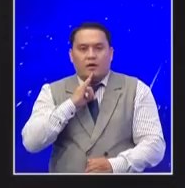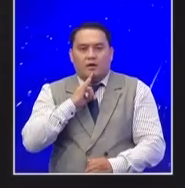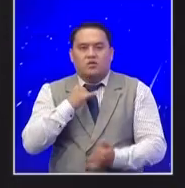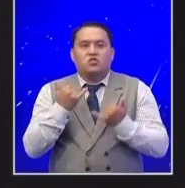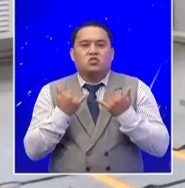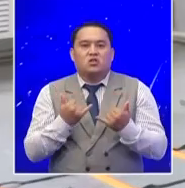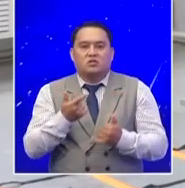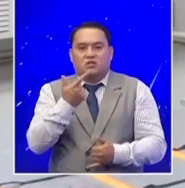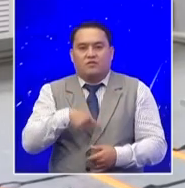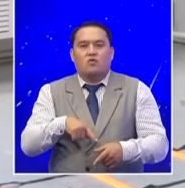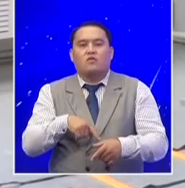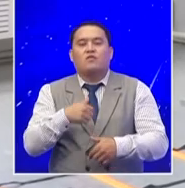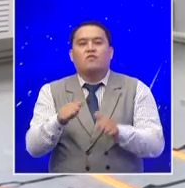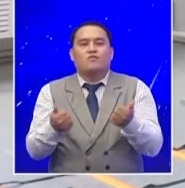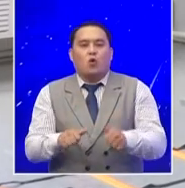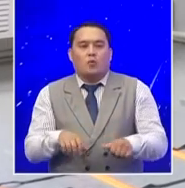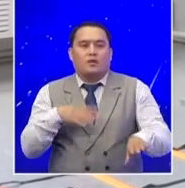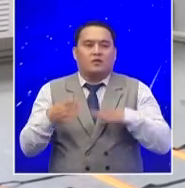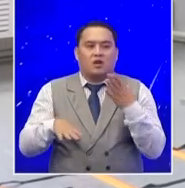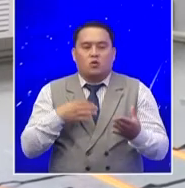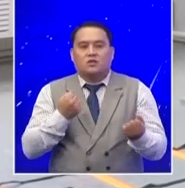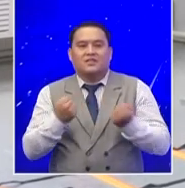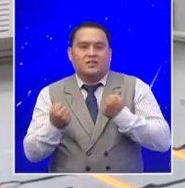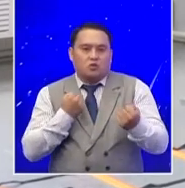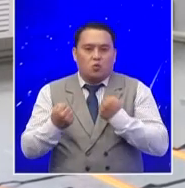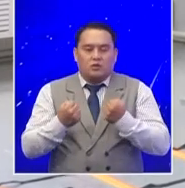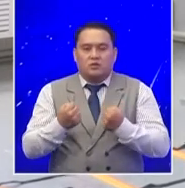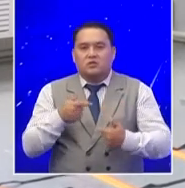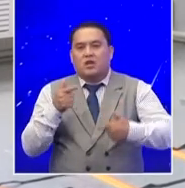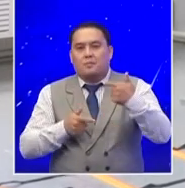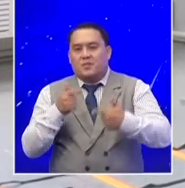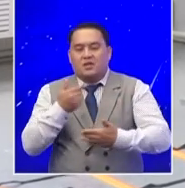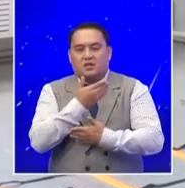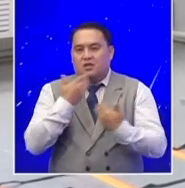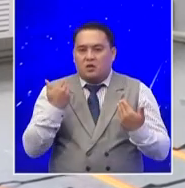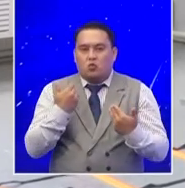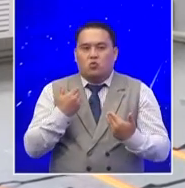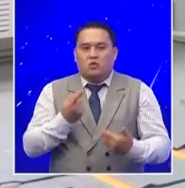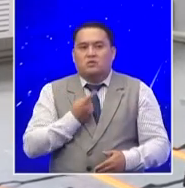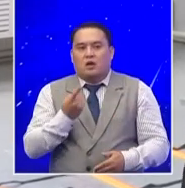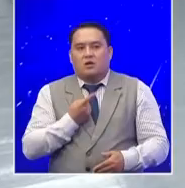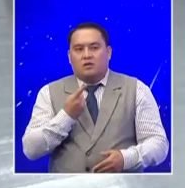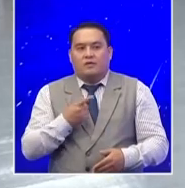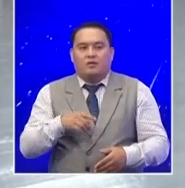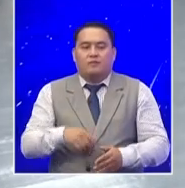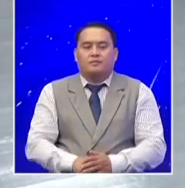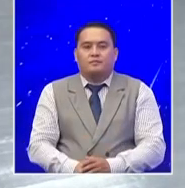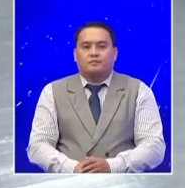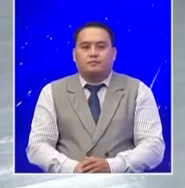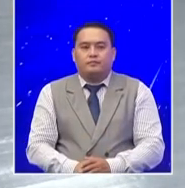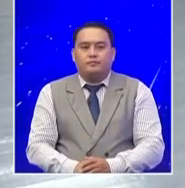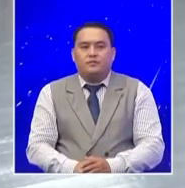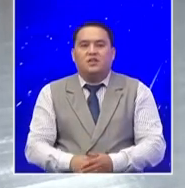мы в свою форму приходим, пока вот соперников нету, сами только на мешках работаем, еще дорабатываем. К